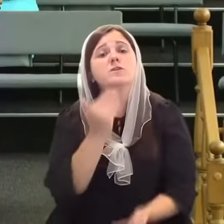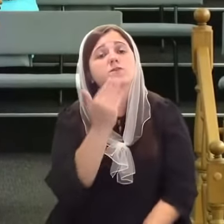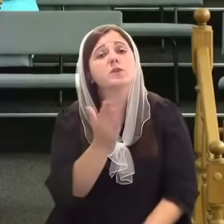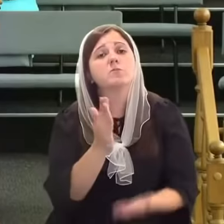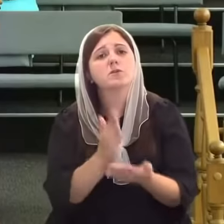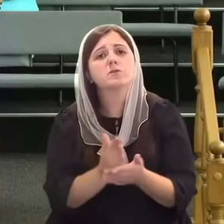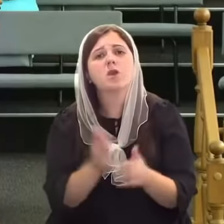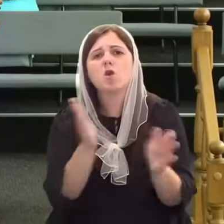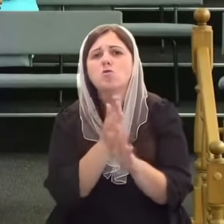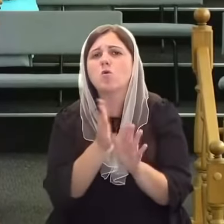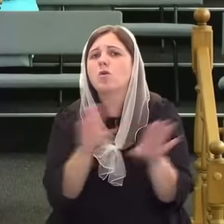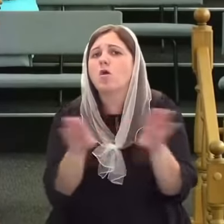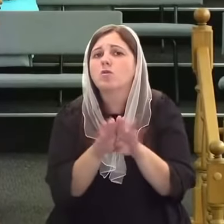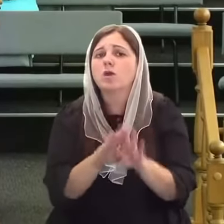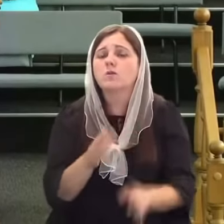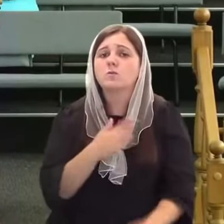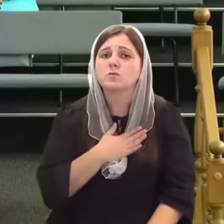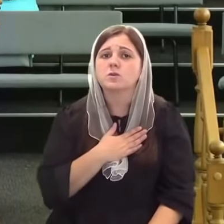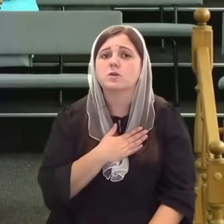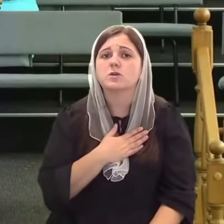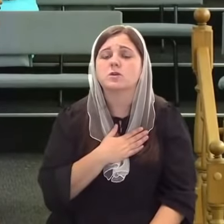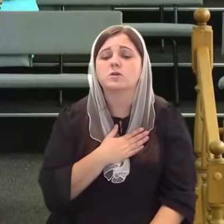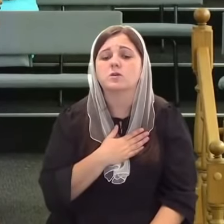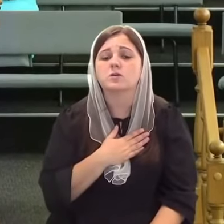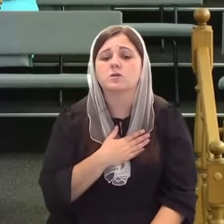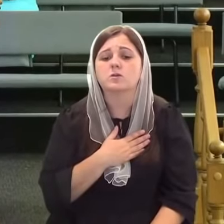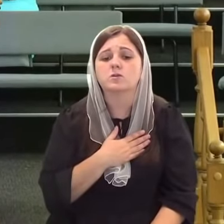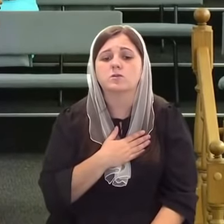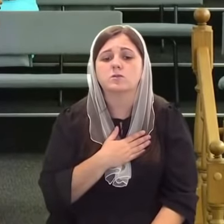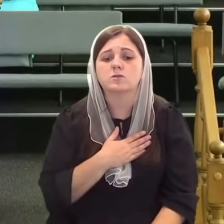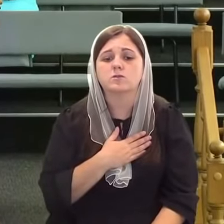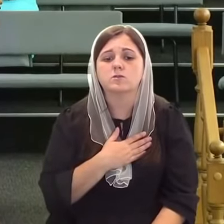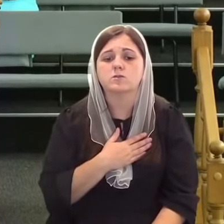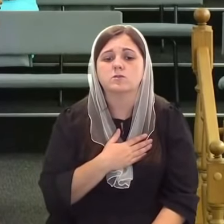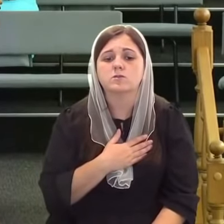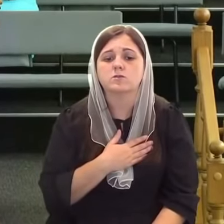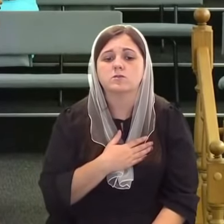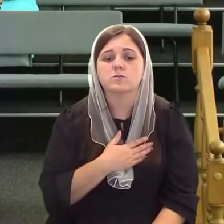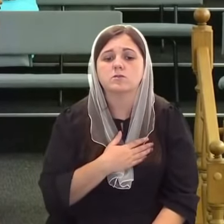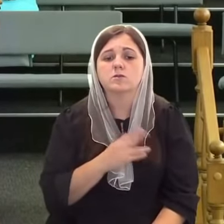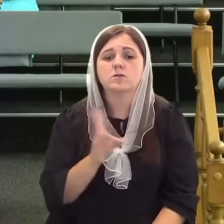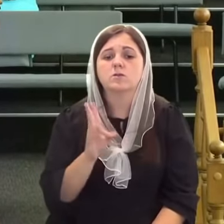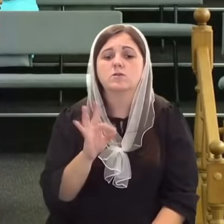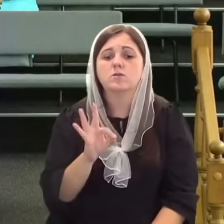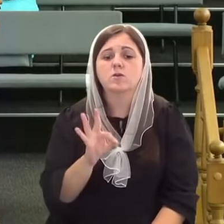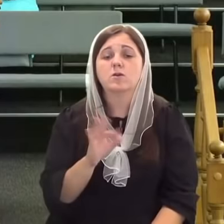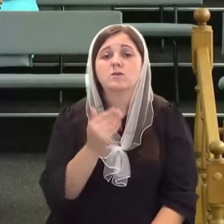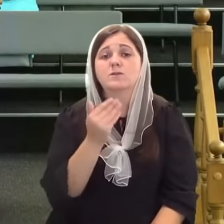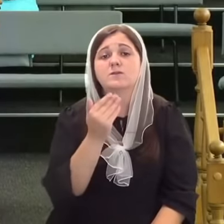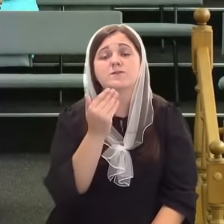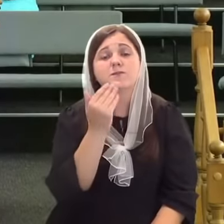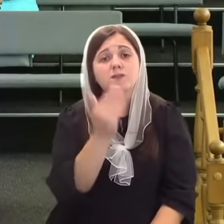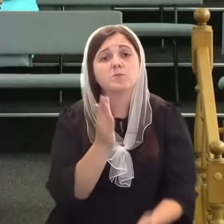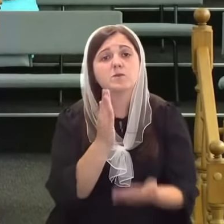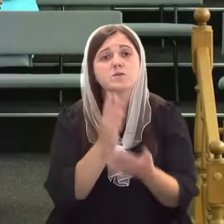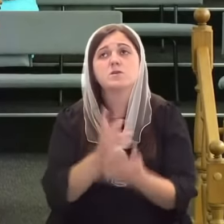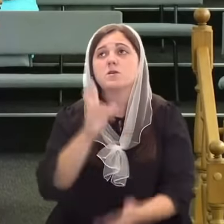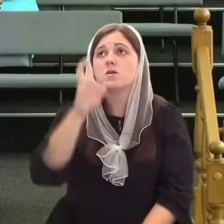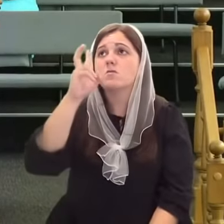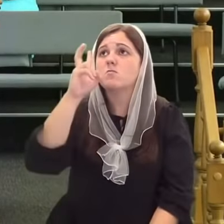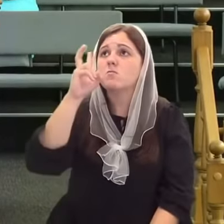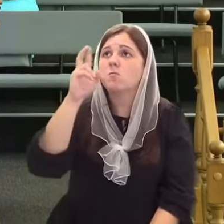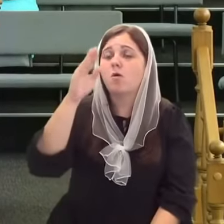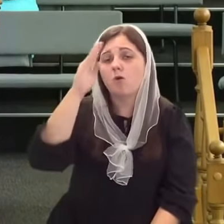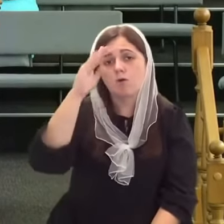судьбу, как я. Возможно, ты сирота, именно вот здесь, по бумажкам. Но ты не сирота, у тебя есть Бог,